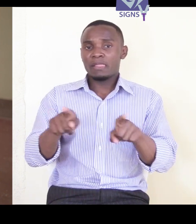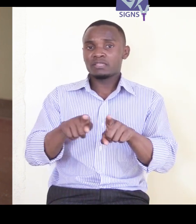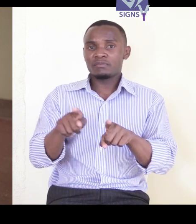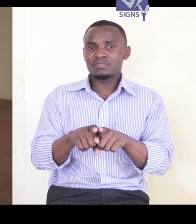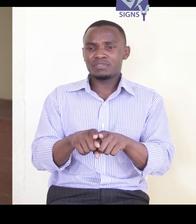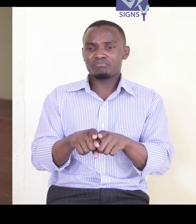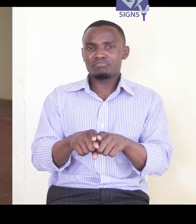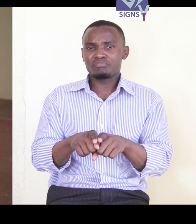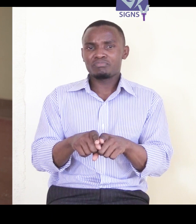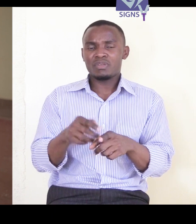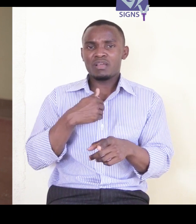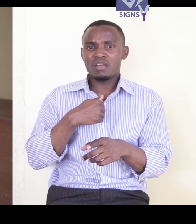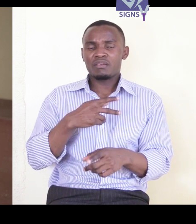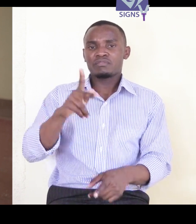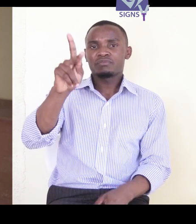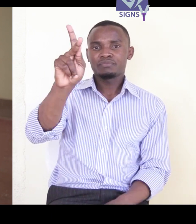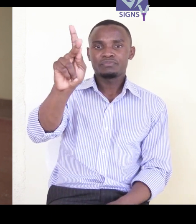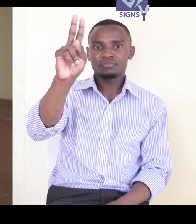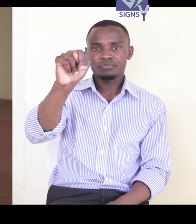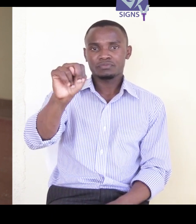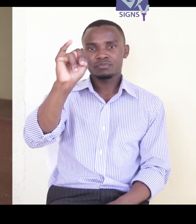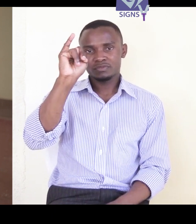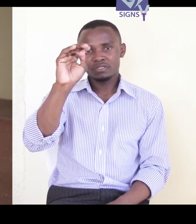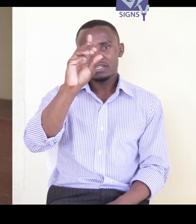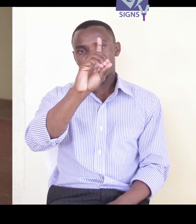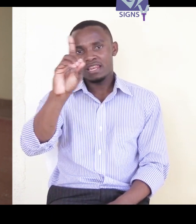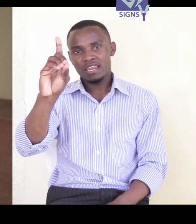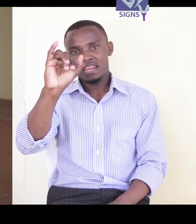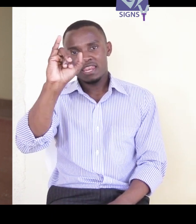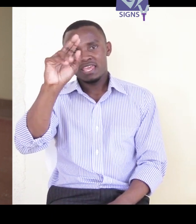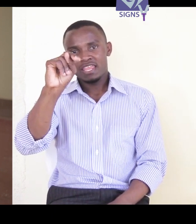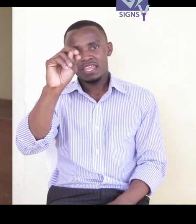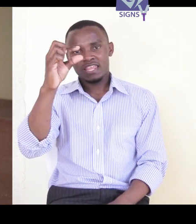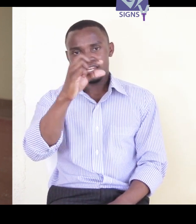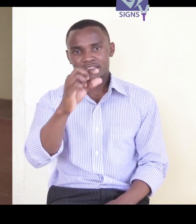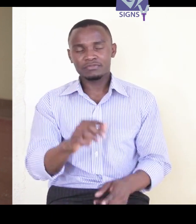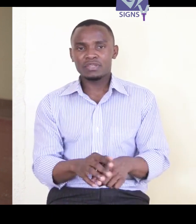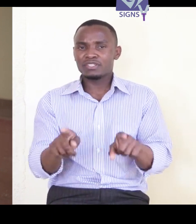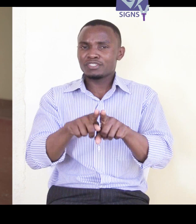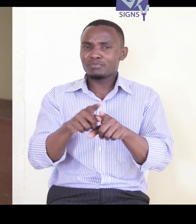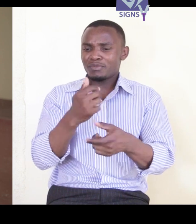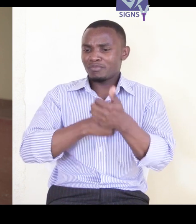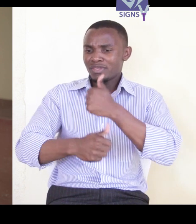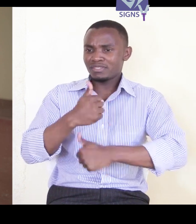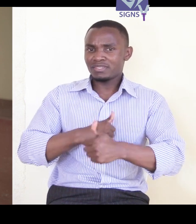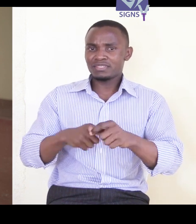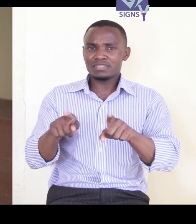Kunazo pia kneadings, pressings, stretches na